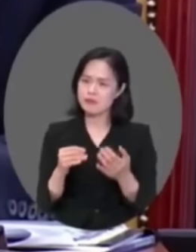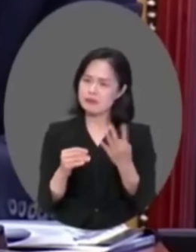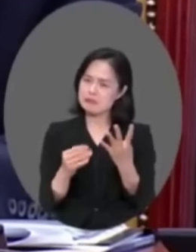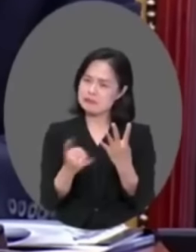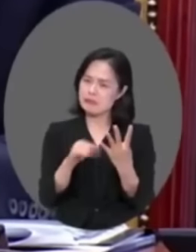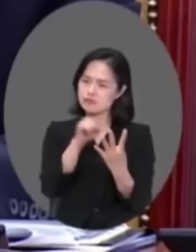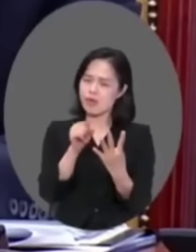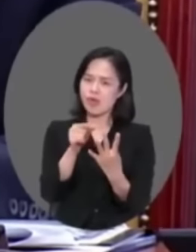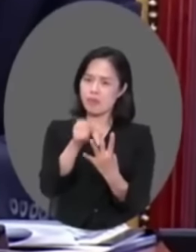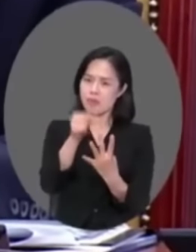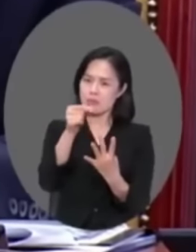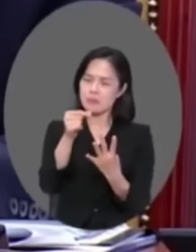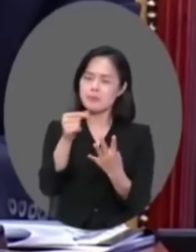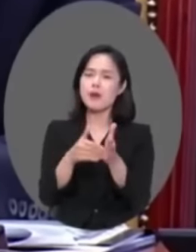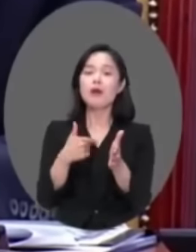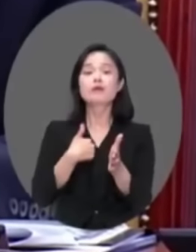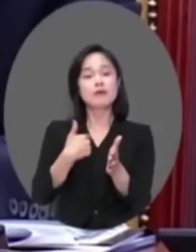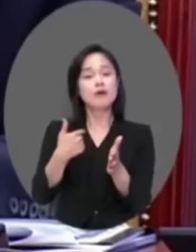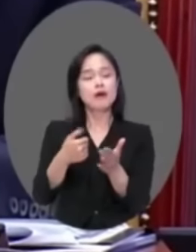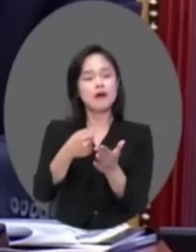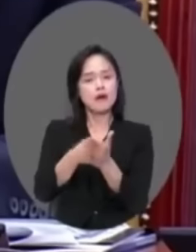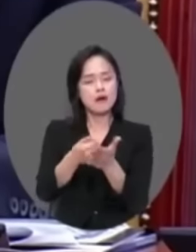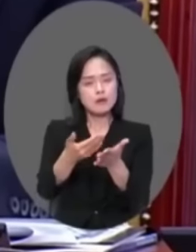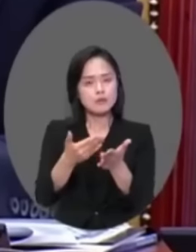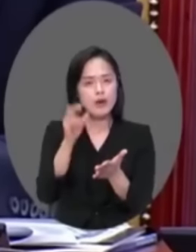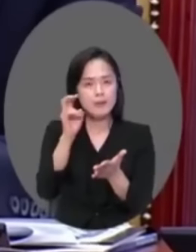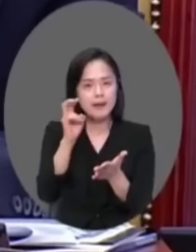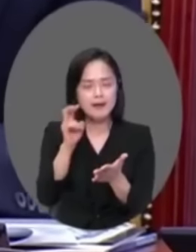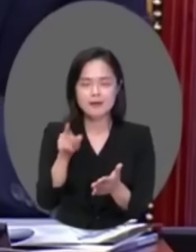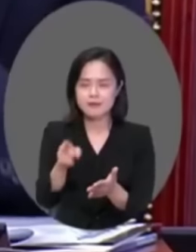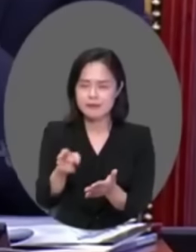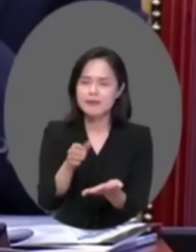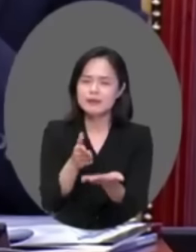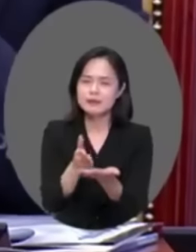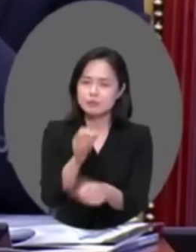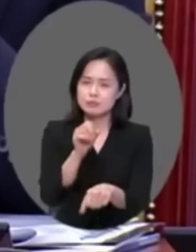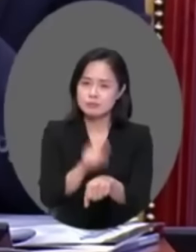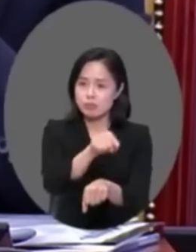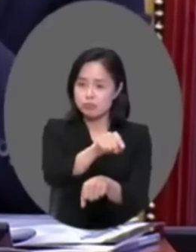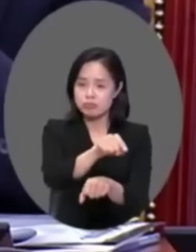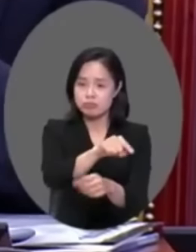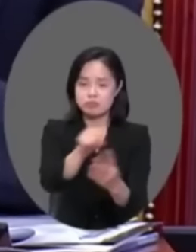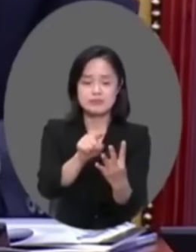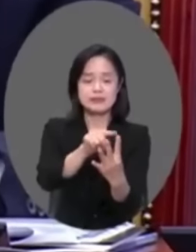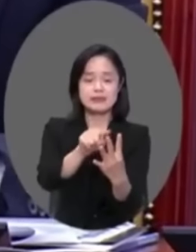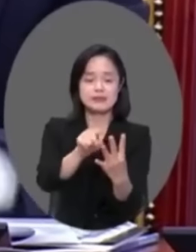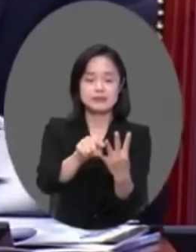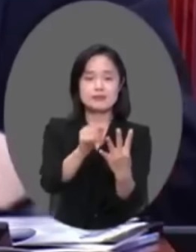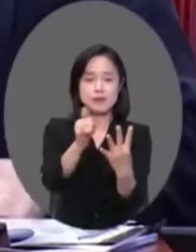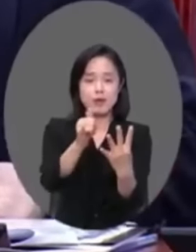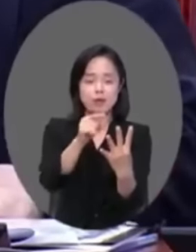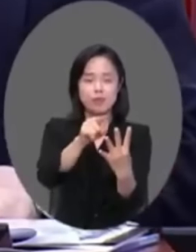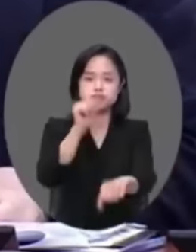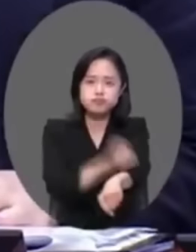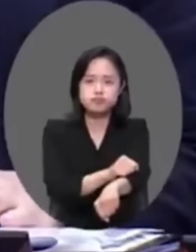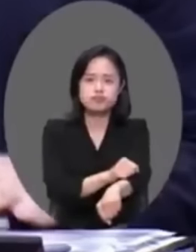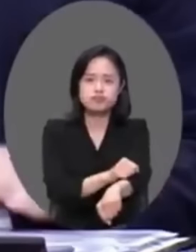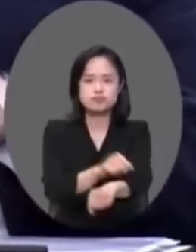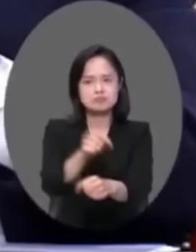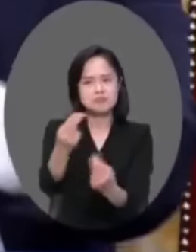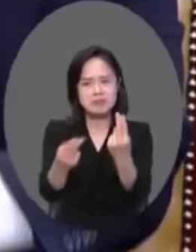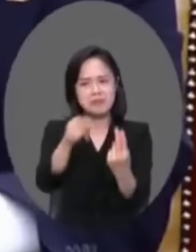전 잘 모르겠습니다 아마 그분들은 조금 더 업무의 전문성이 있는 분들일 거고 민영삼 사장님의 지원서를 보시면은